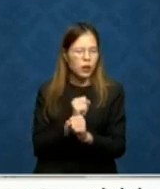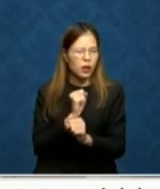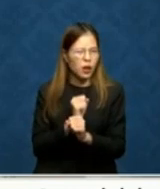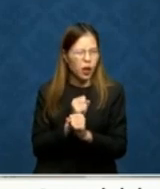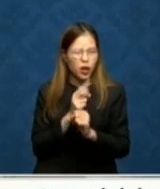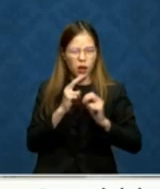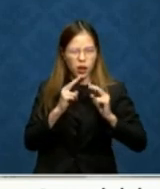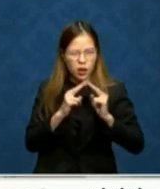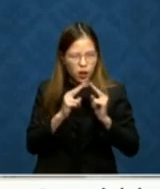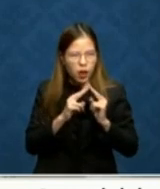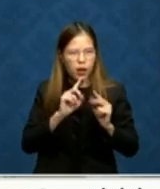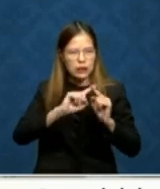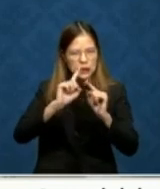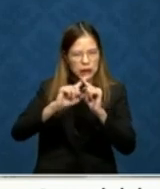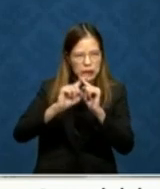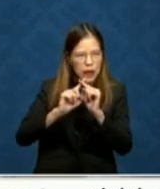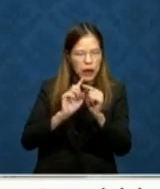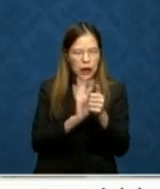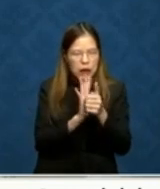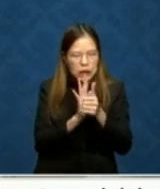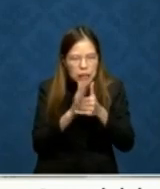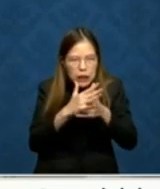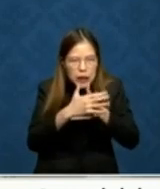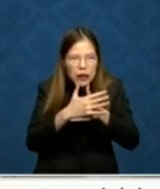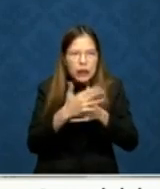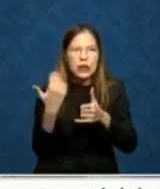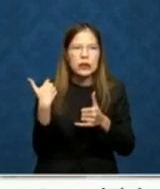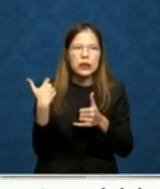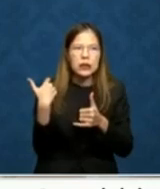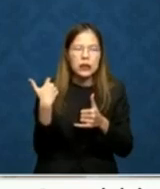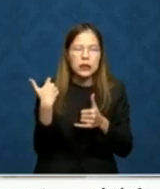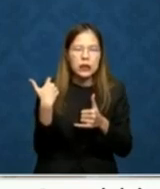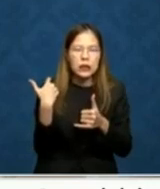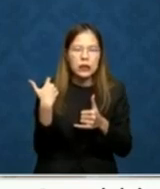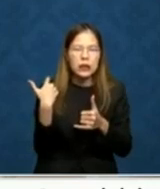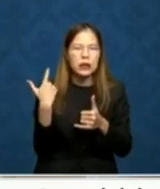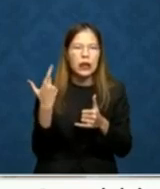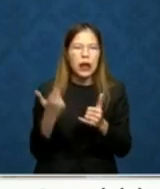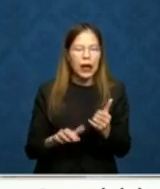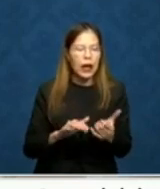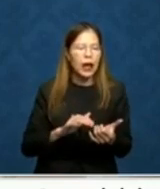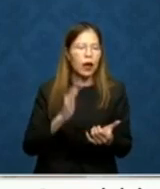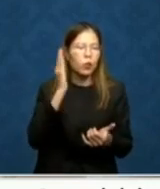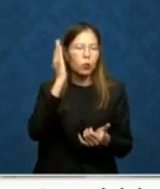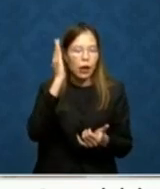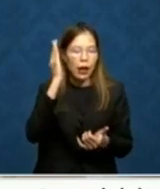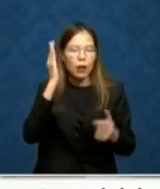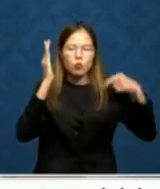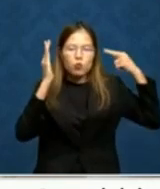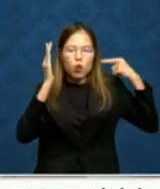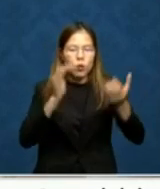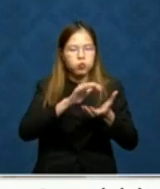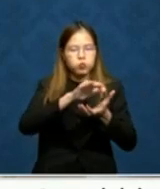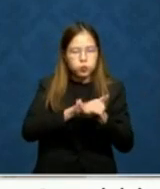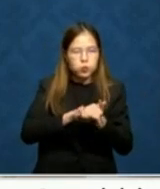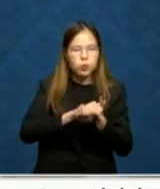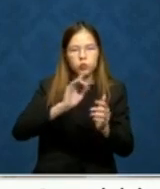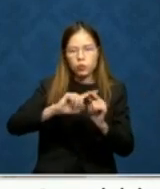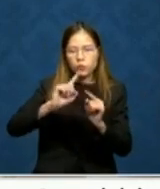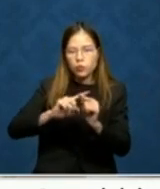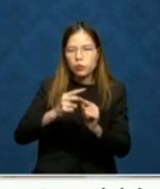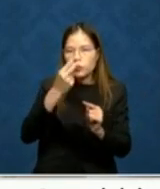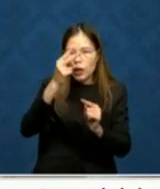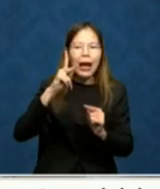ที่เกิดขึ้นระหว่างประเด็นของเรื่องสามีภรรยาอันนี้สำคัญที่สุดค่ะเพราะว่าท่านจะได้เห็นจากหลายเคส